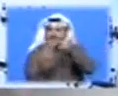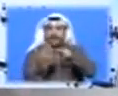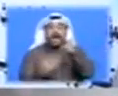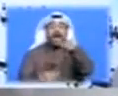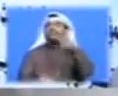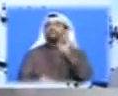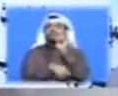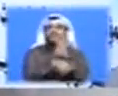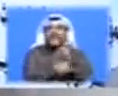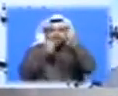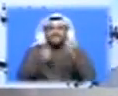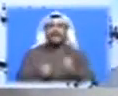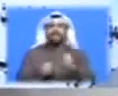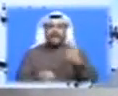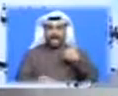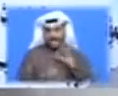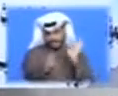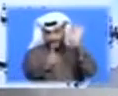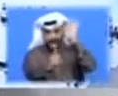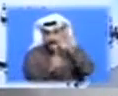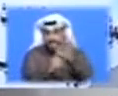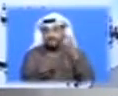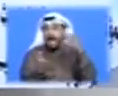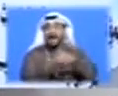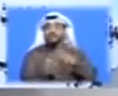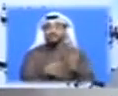وطبعا نحن في النهاية يعني نهدف إلى